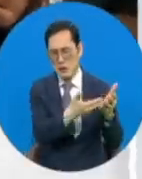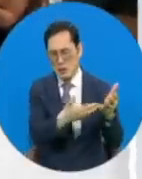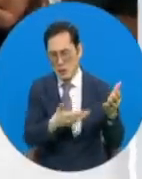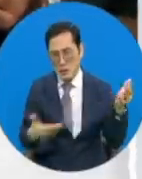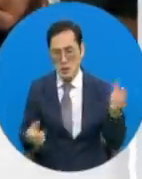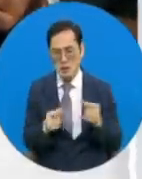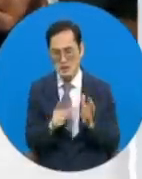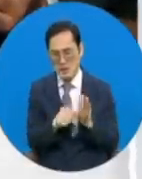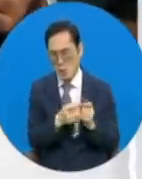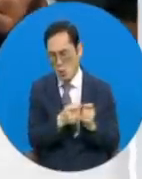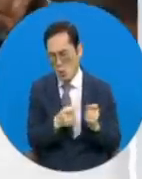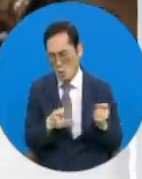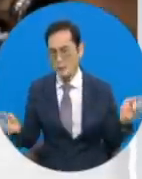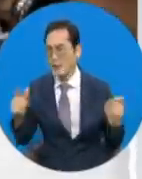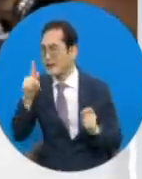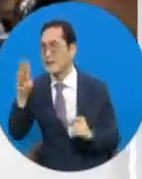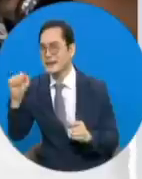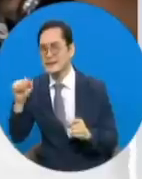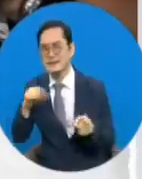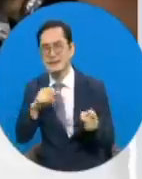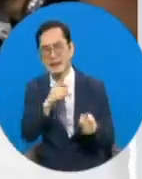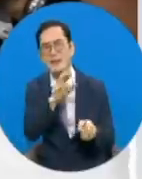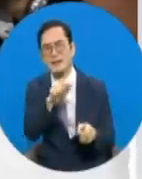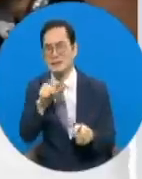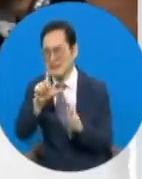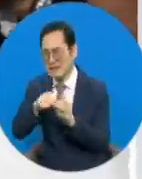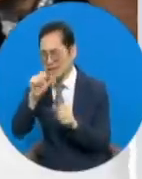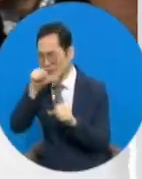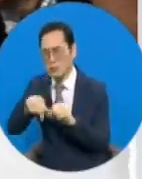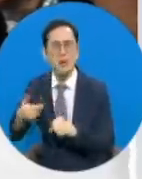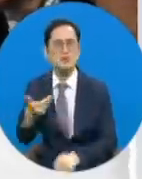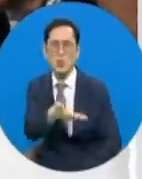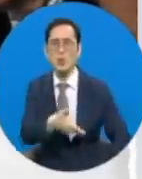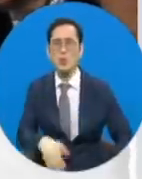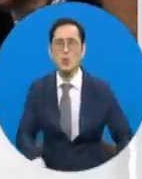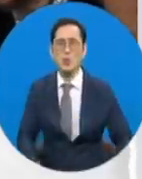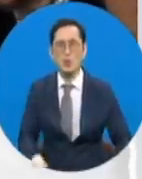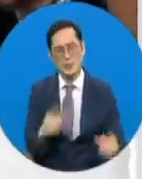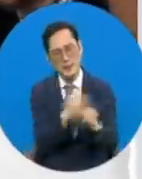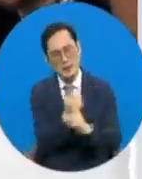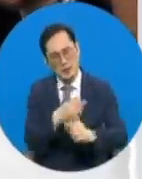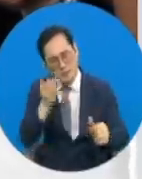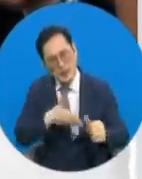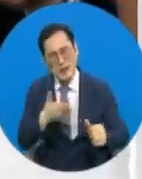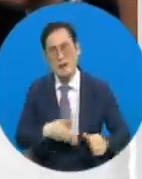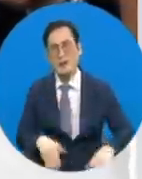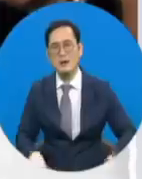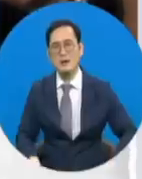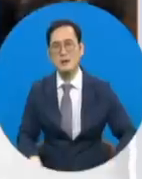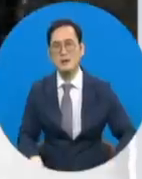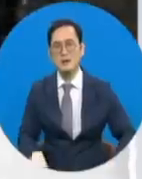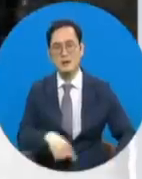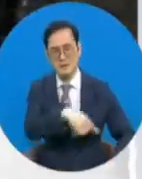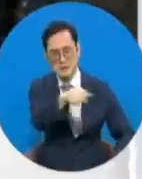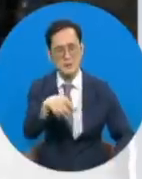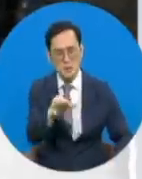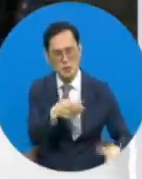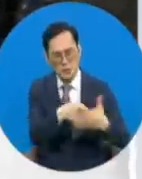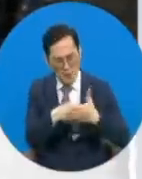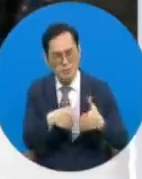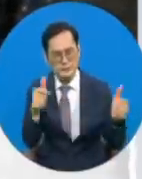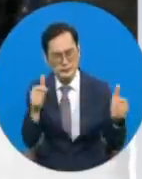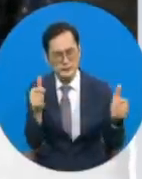저는 국민들이 KBS에 기회를 줬다고 생각합니다. 근데 그 기회를 골든타임에 스스로가 놓쳤다고 생각하고, 이제 이쯤 되는